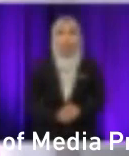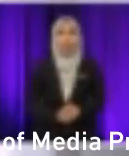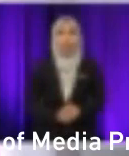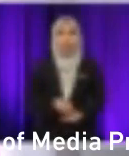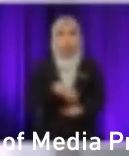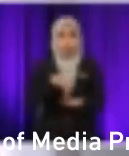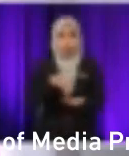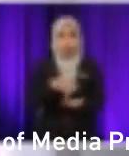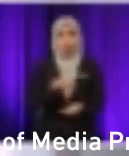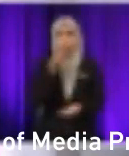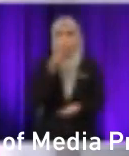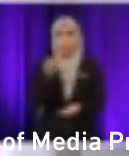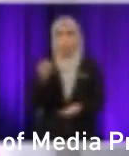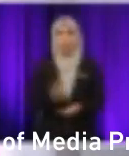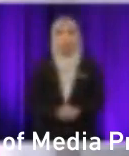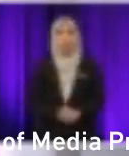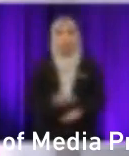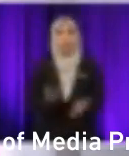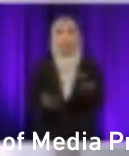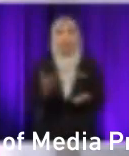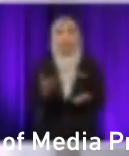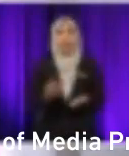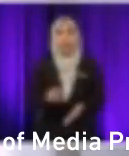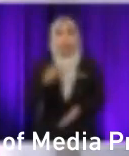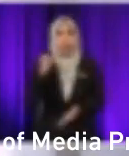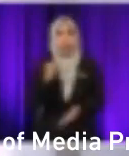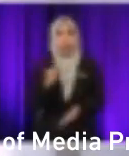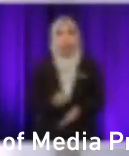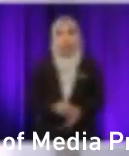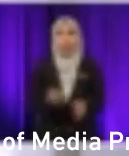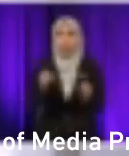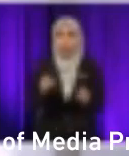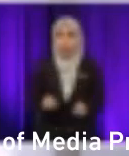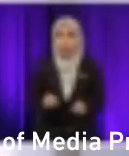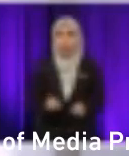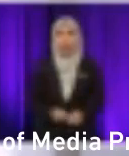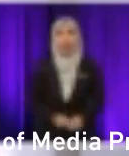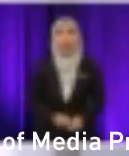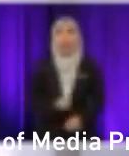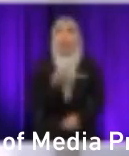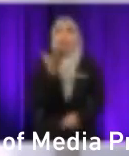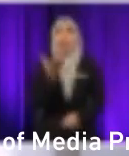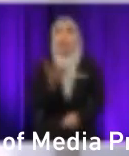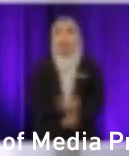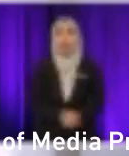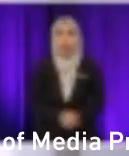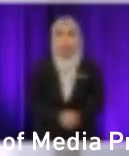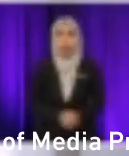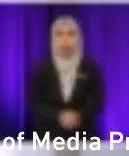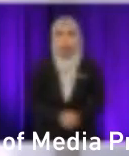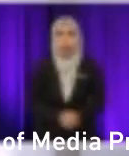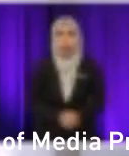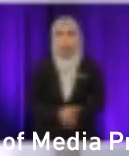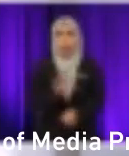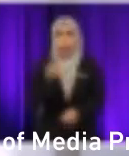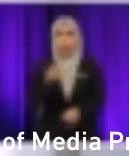tadi. Okey, mungkin Puan boleh patah balik. Kita tengokkan berkaitan tadi dengan soalan terangkan tiga cara untuk menyelesaikan masalah di 2A